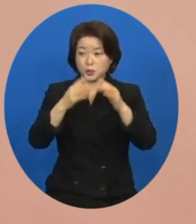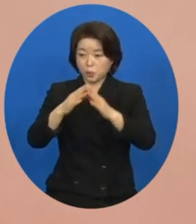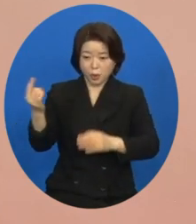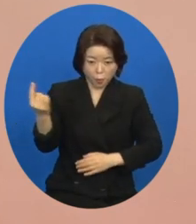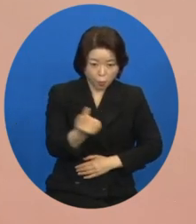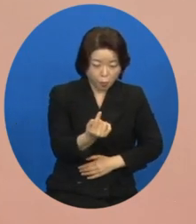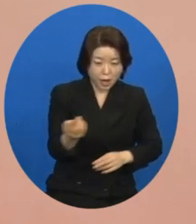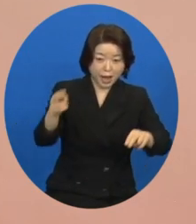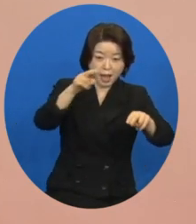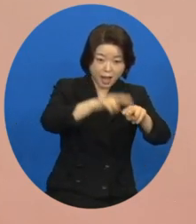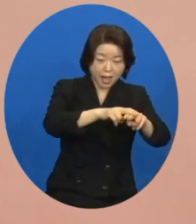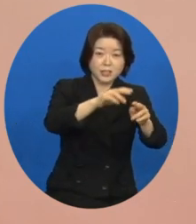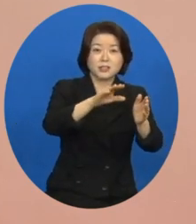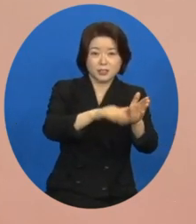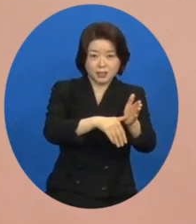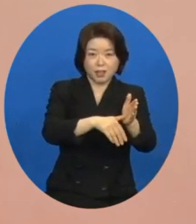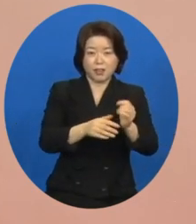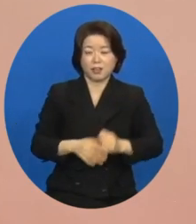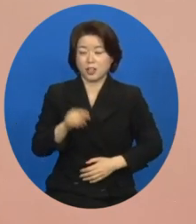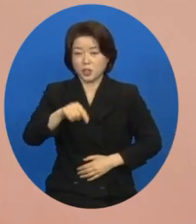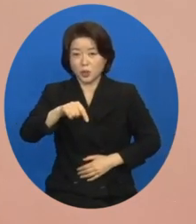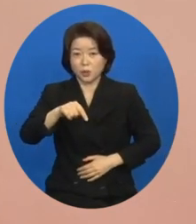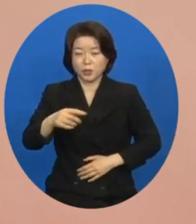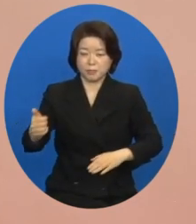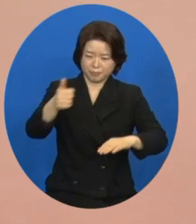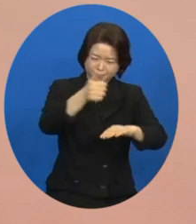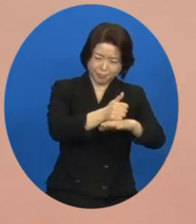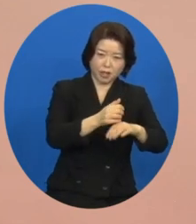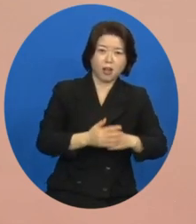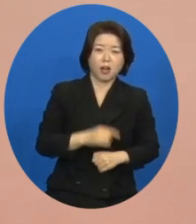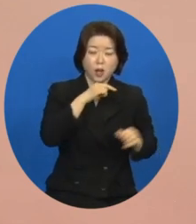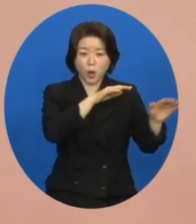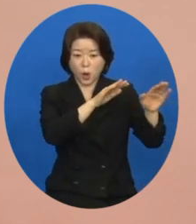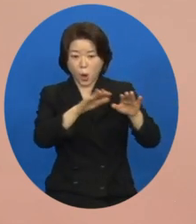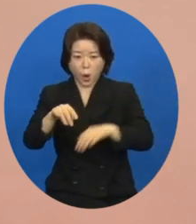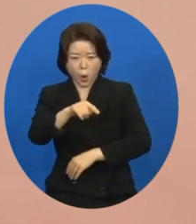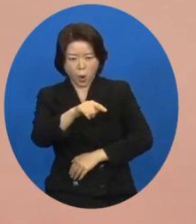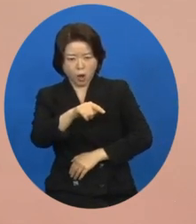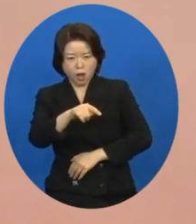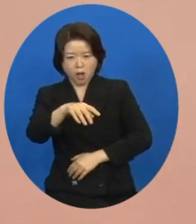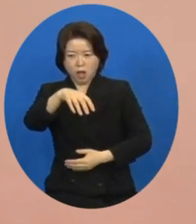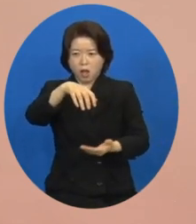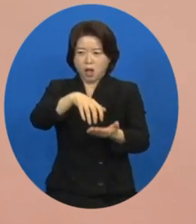때부터 여기 와서 홍해 앞에 놓여있는 목사님 보고